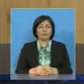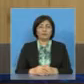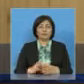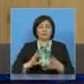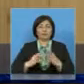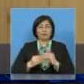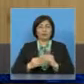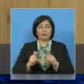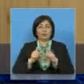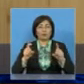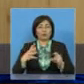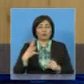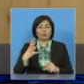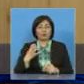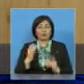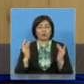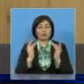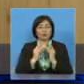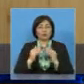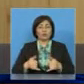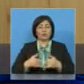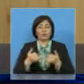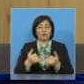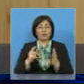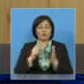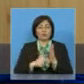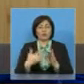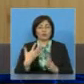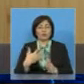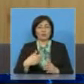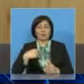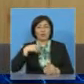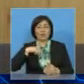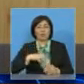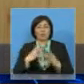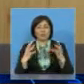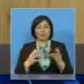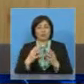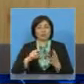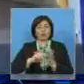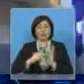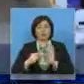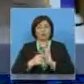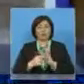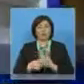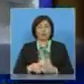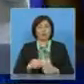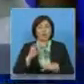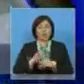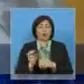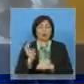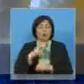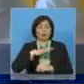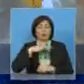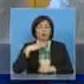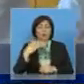жалпы орталығымыз 500 кереуетке арналған, соның ішінде 75 жансақтау бөлімі. Так. Ауырып келгендердің